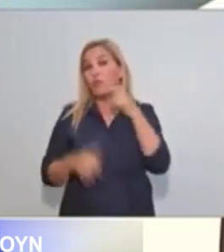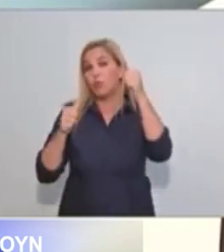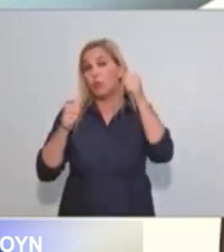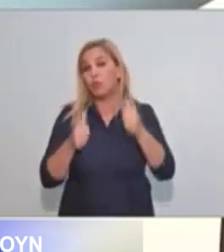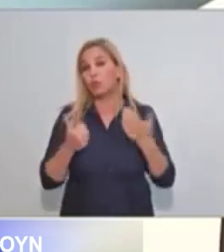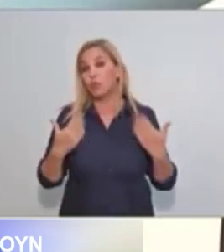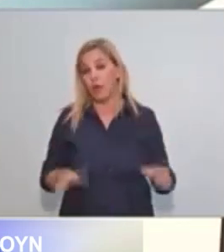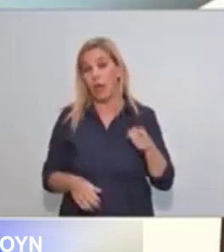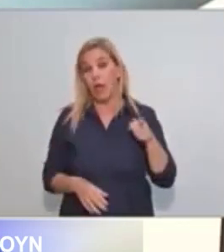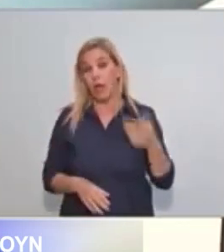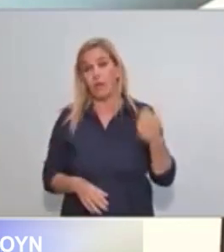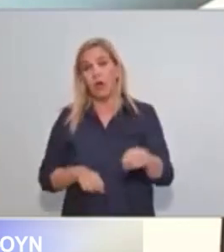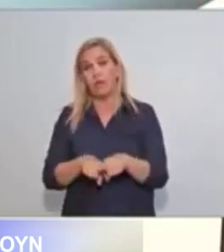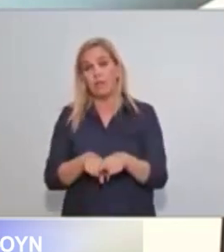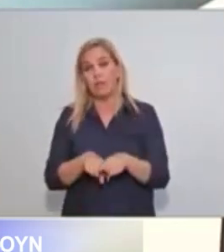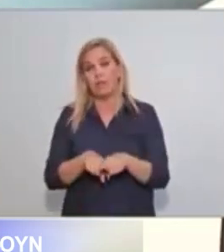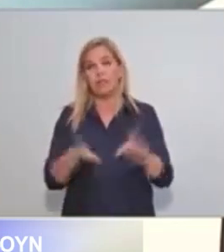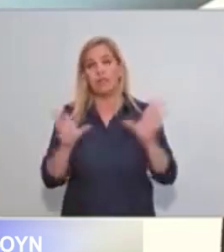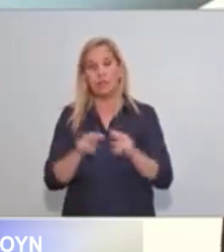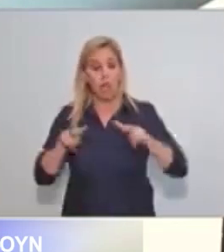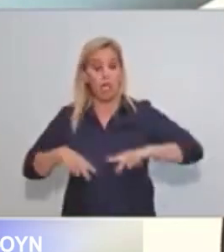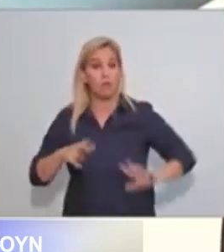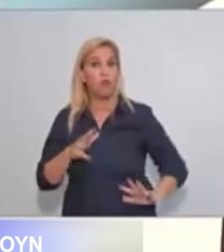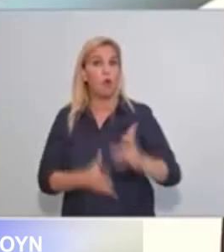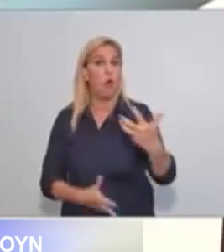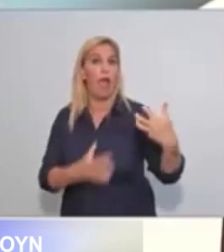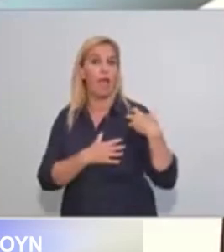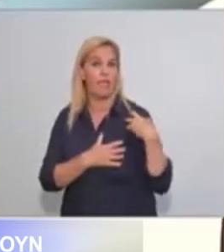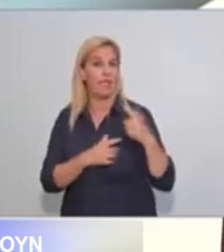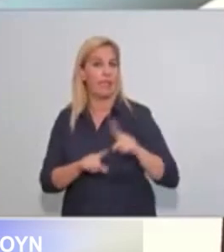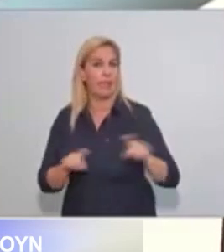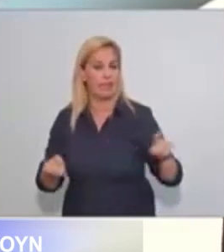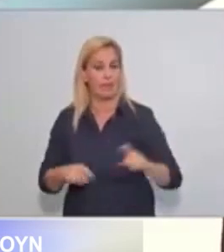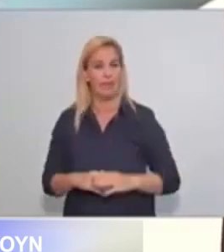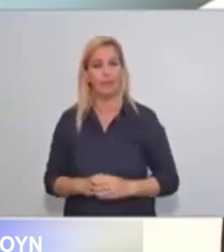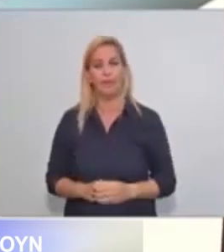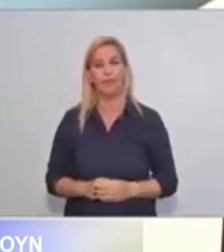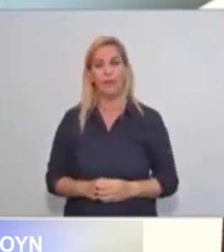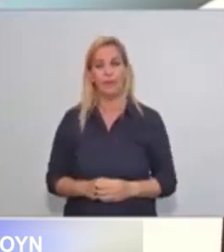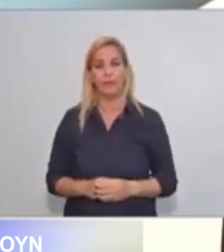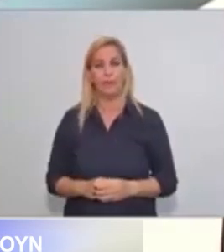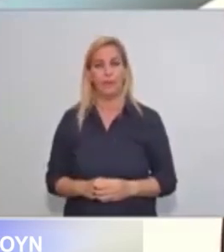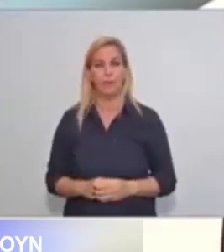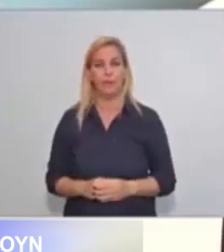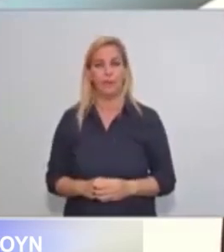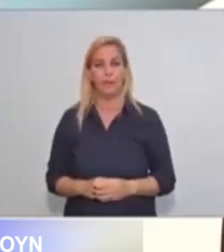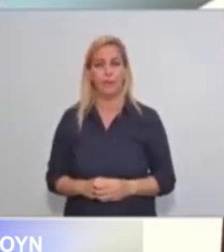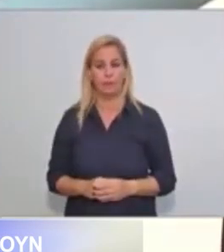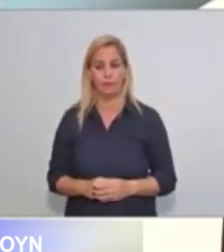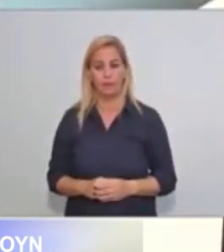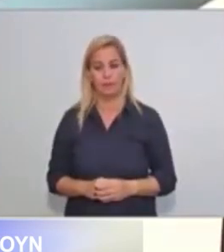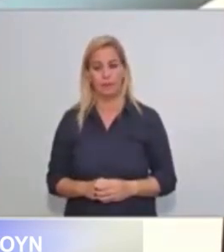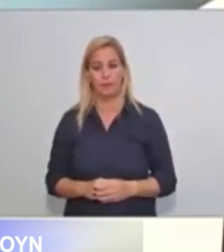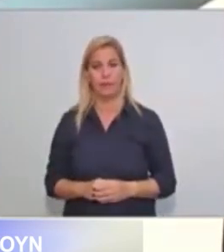τις άμεσες αρμοδιότητες του Υπουργείου Ανάπτυξης, γιατί θα έλεγα ότι ουσιαστικά με την